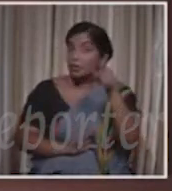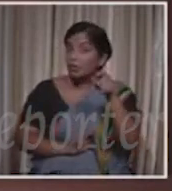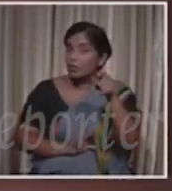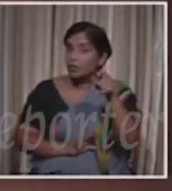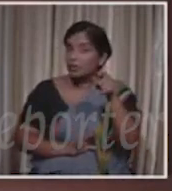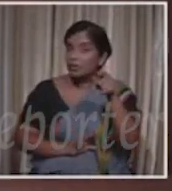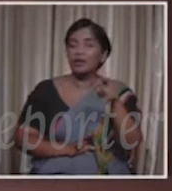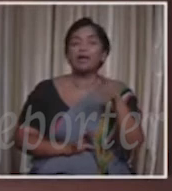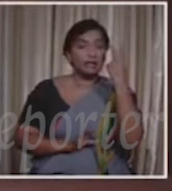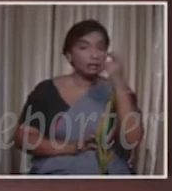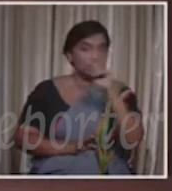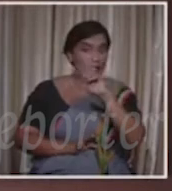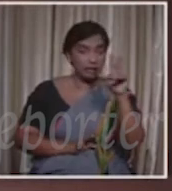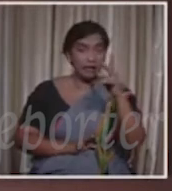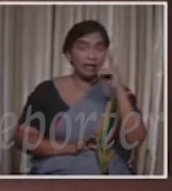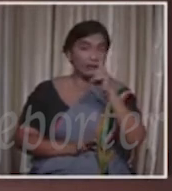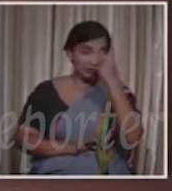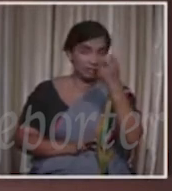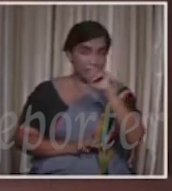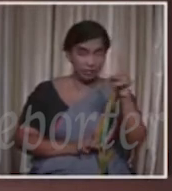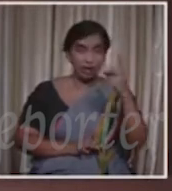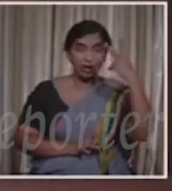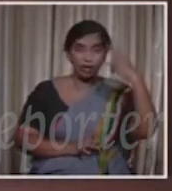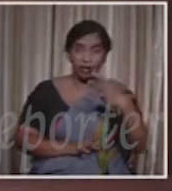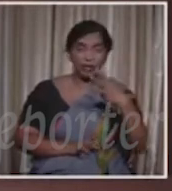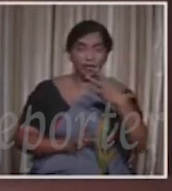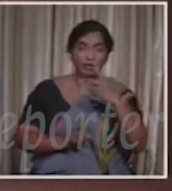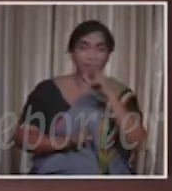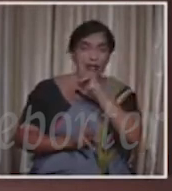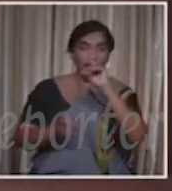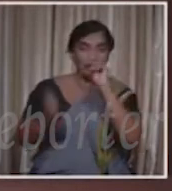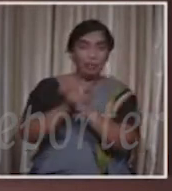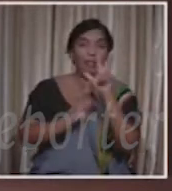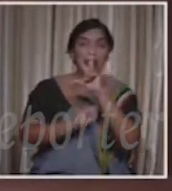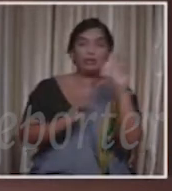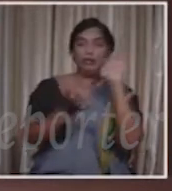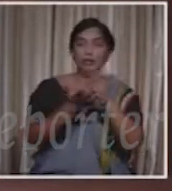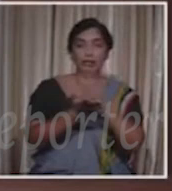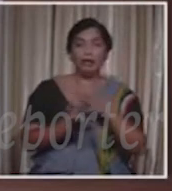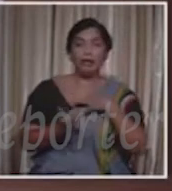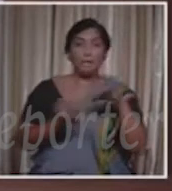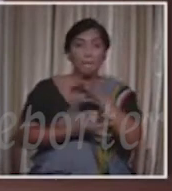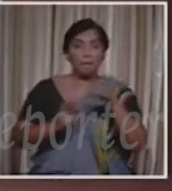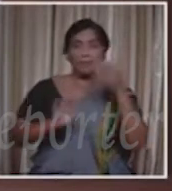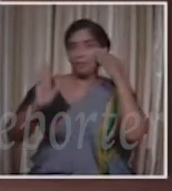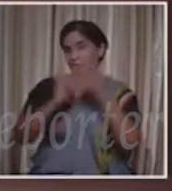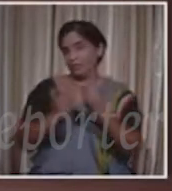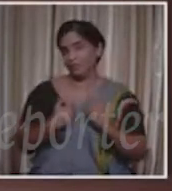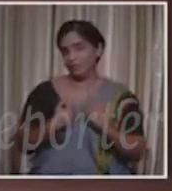ඕගොල්ලෝ 2010 තුනෙන් දෙකේ බලය ආව විතරයි 17 අයින් කරලා 18 ගෙනාපු අය අපි ප්‍රජාතන්ත්‍රවාදී වෙනින් පිනීම්